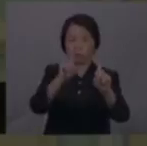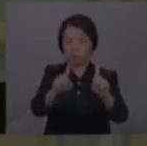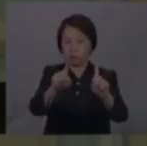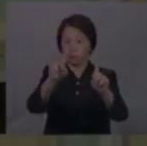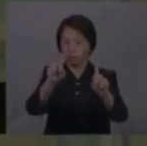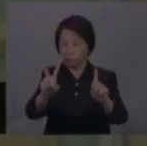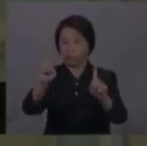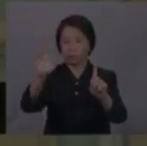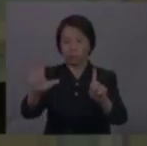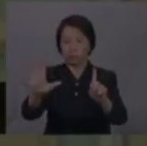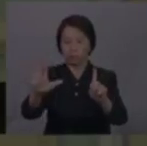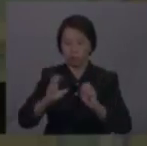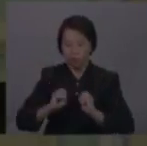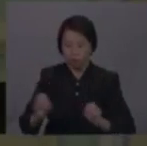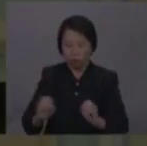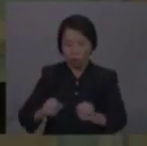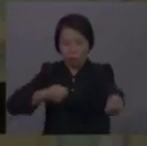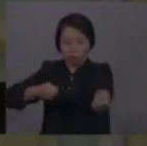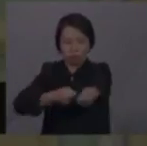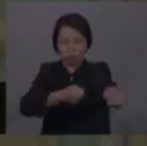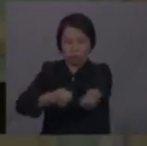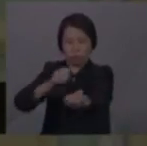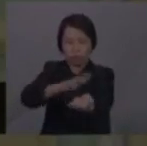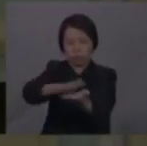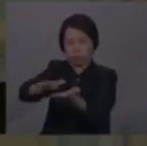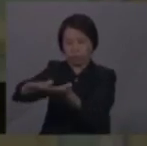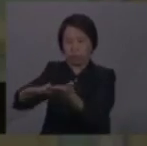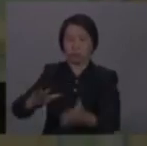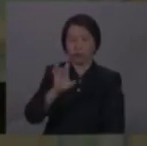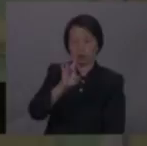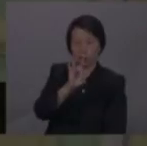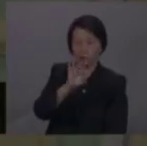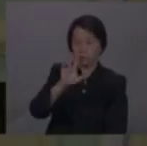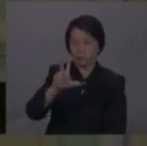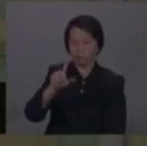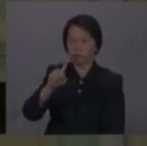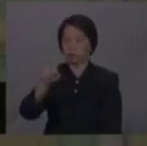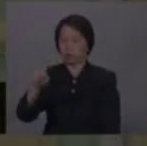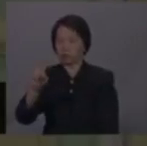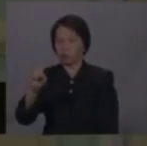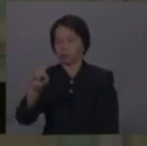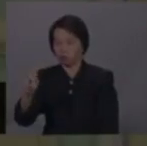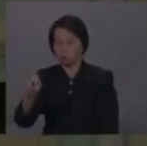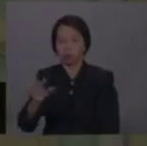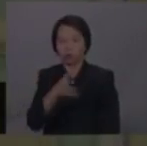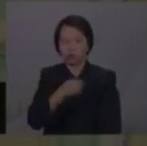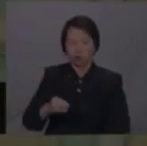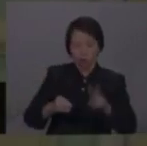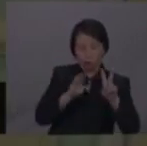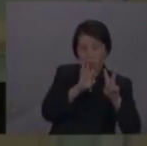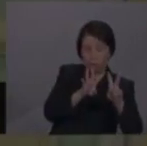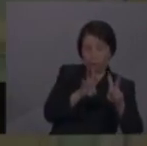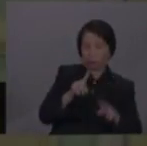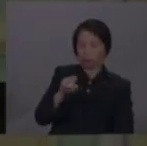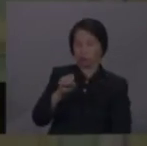1,125 operasi sanitasi di 83 zon termasuk 24 zon merah